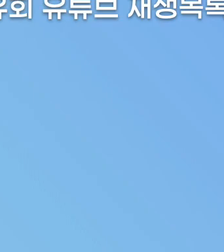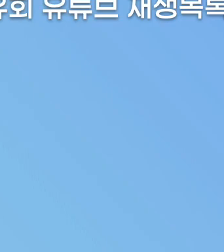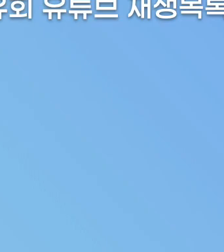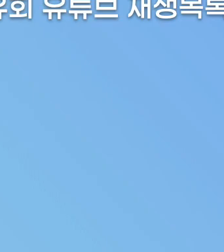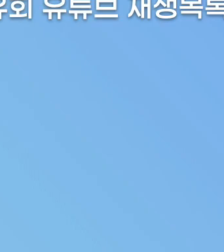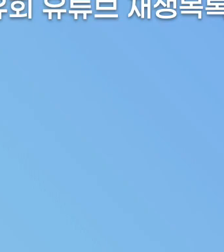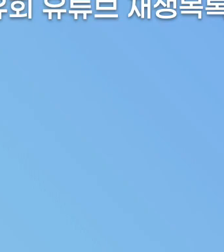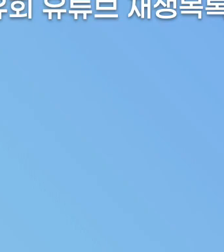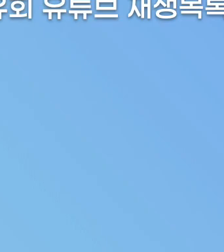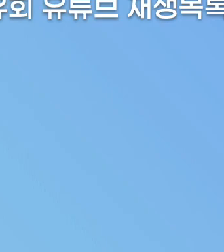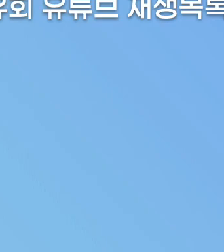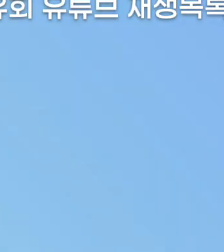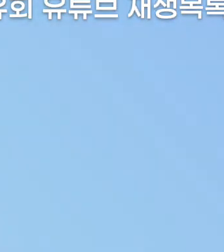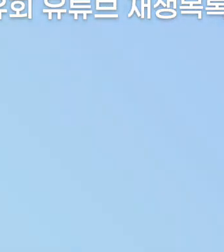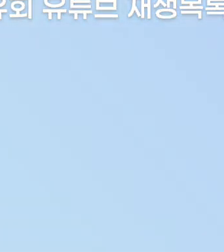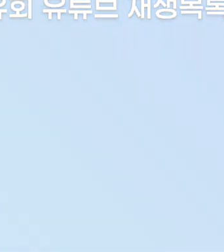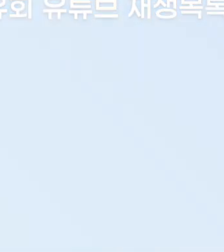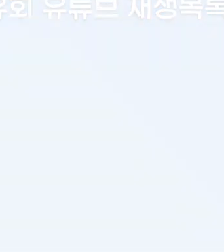으